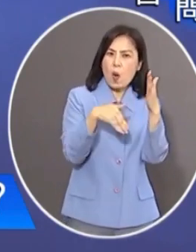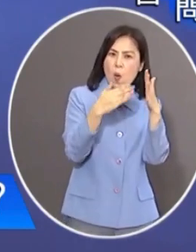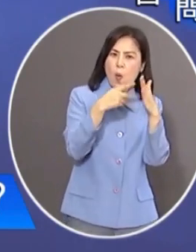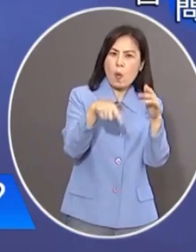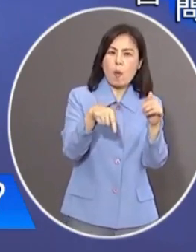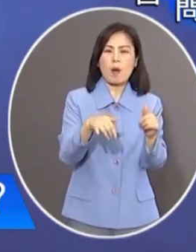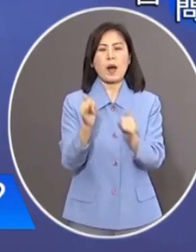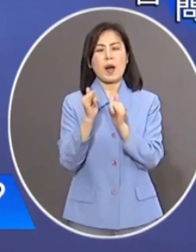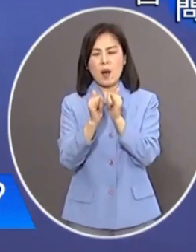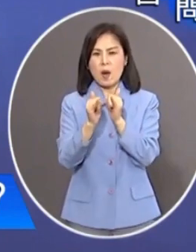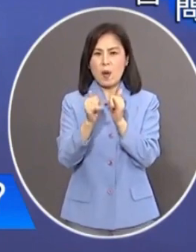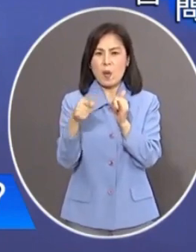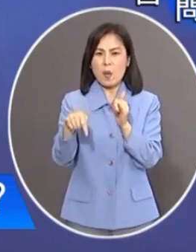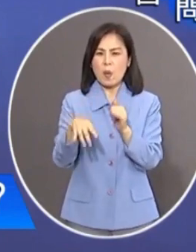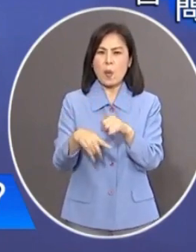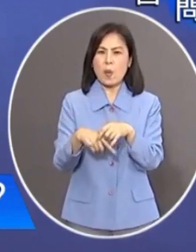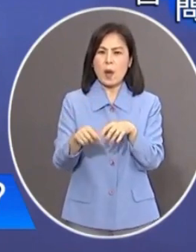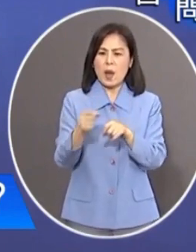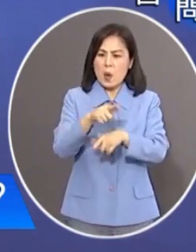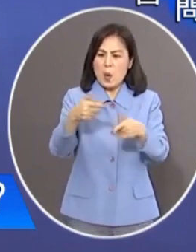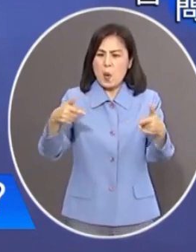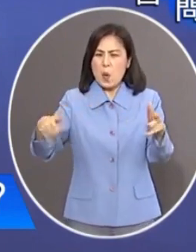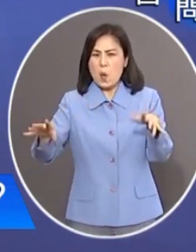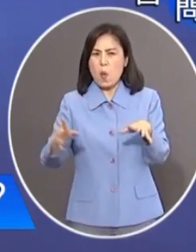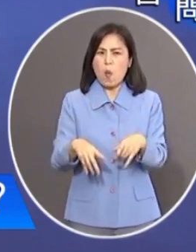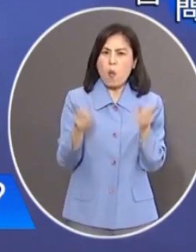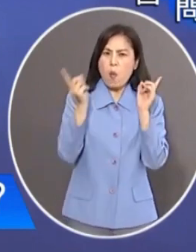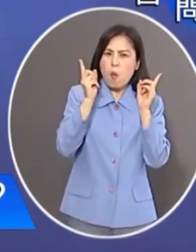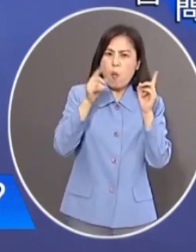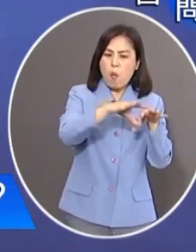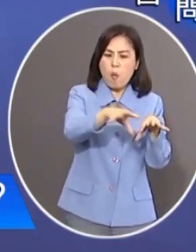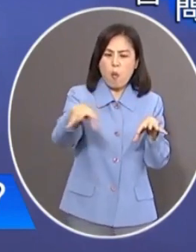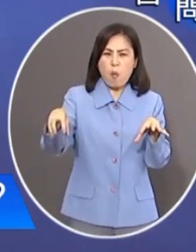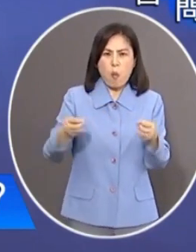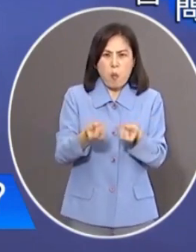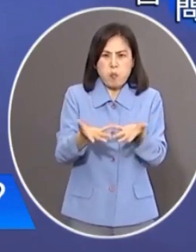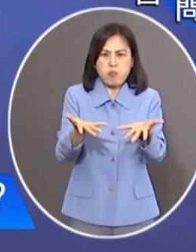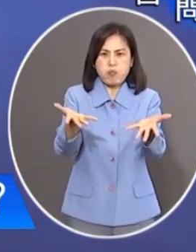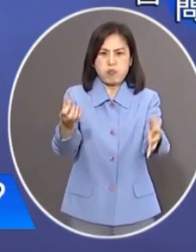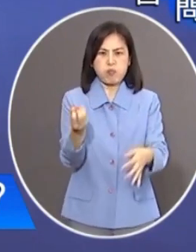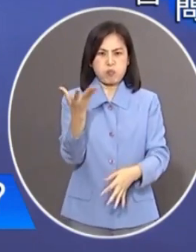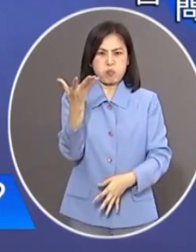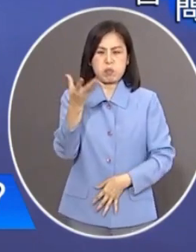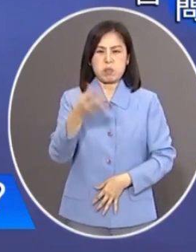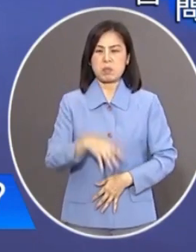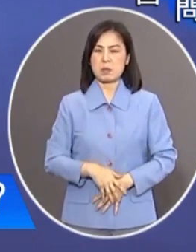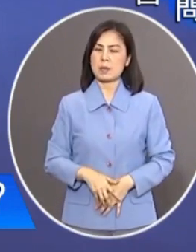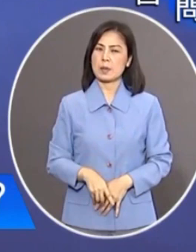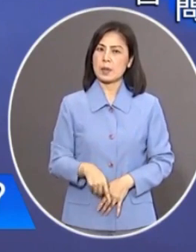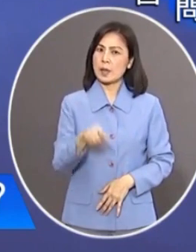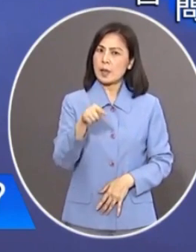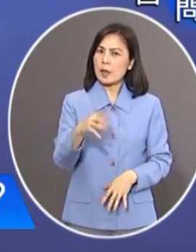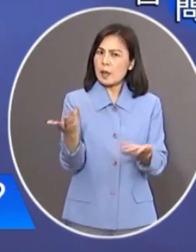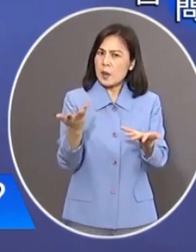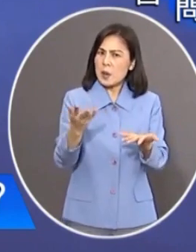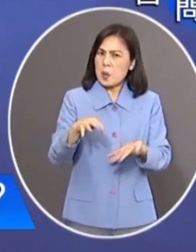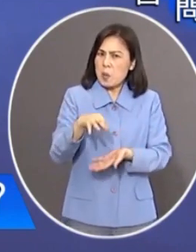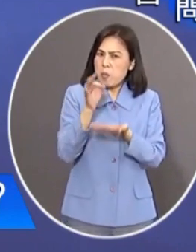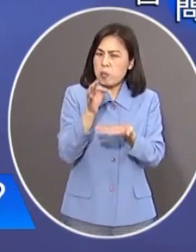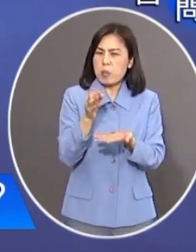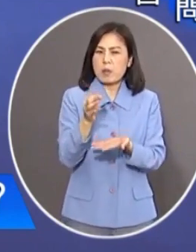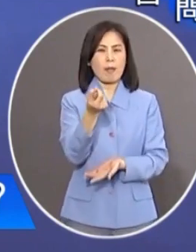社区走向各个娱乐场所，已经是不得了。可是这个问题被提出来实在是太